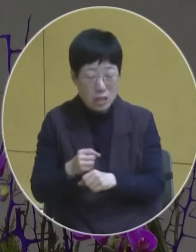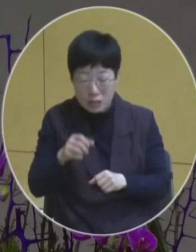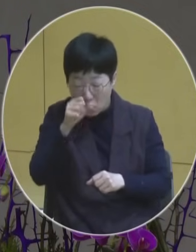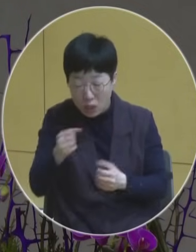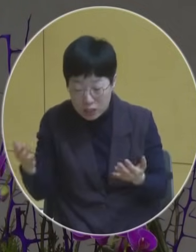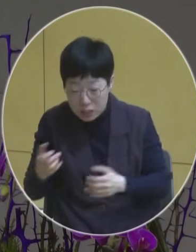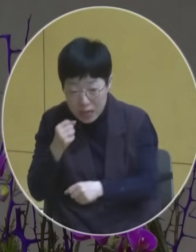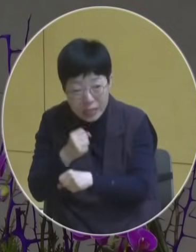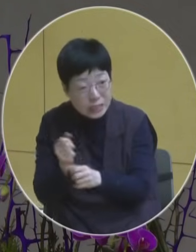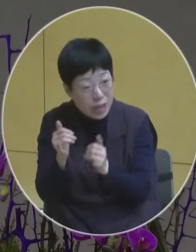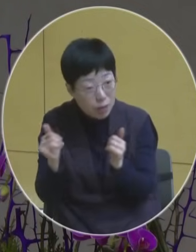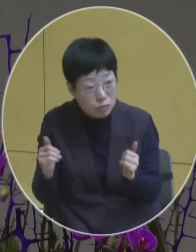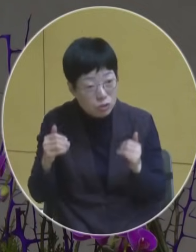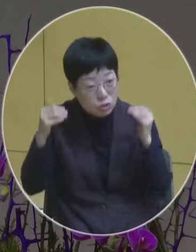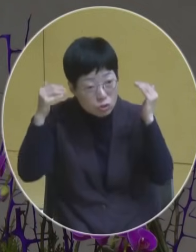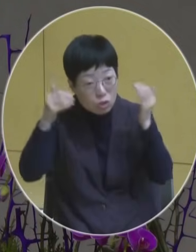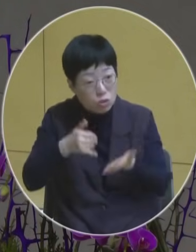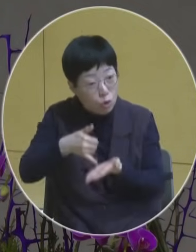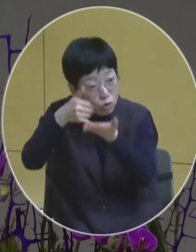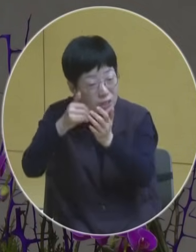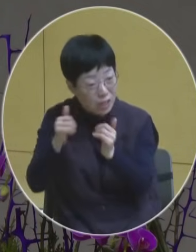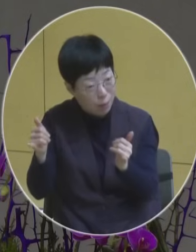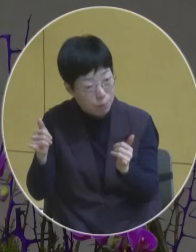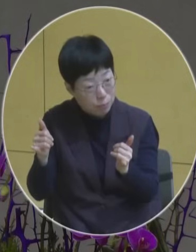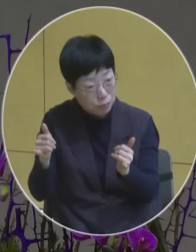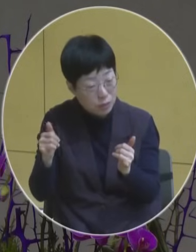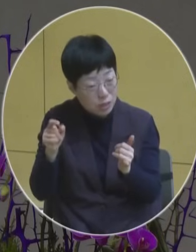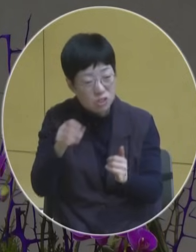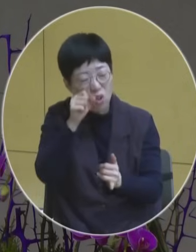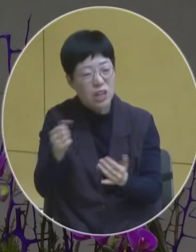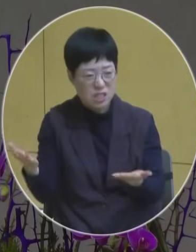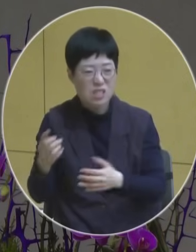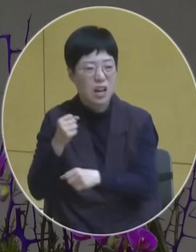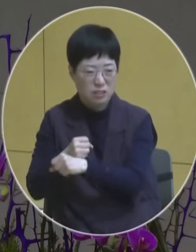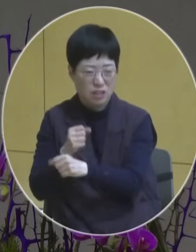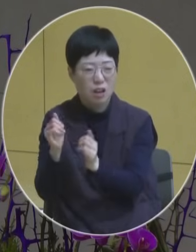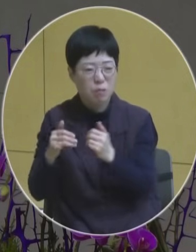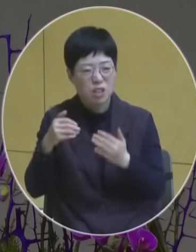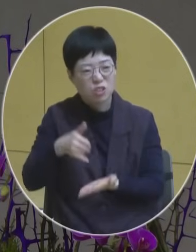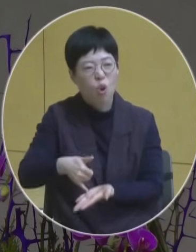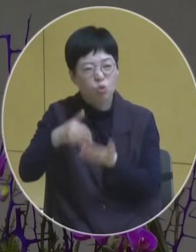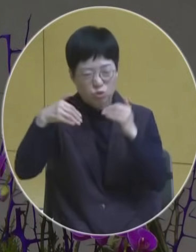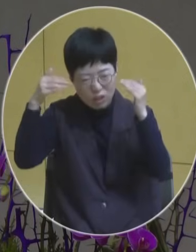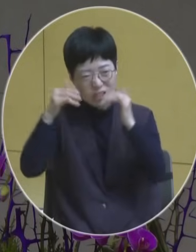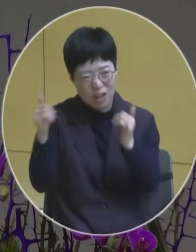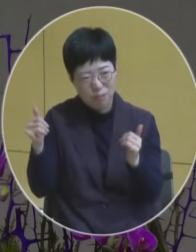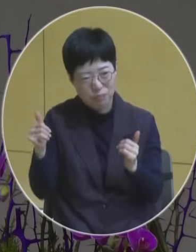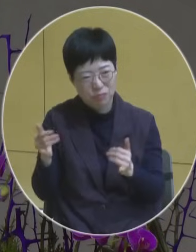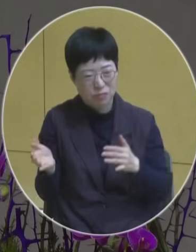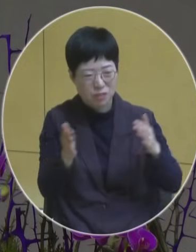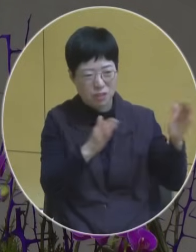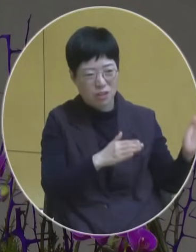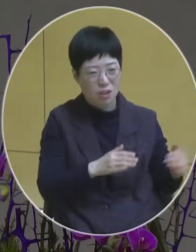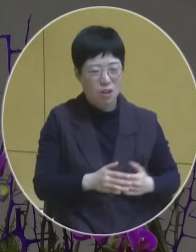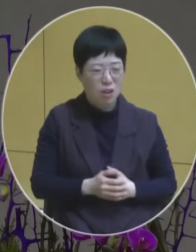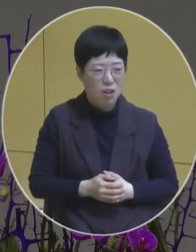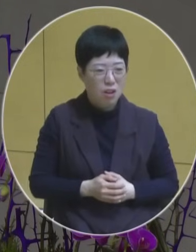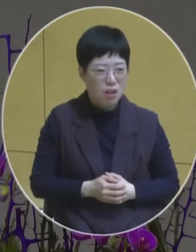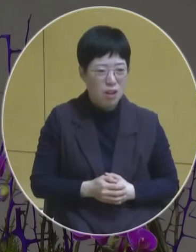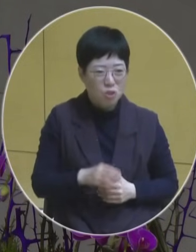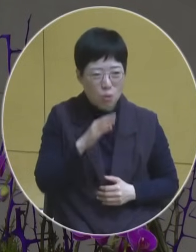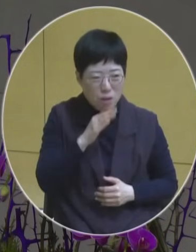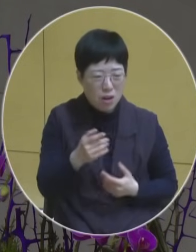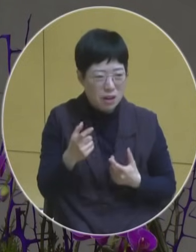선한 일을 하는 사람, 성숙한 사람, 성장한 사람이 이 선한 일을 하는 거예요. 꼭 뭐 기쁨 남은 상자 참석한 사람이